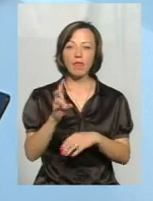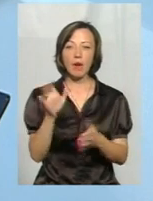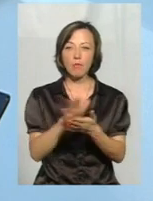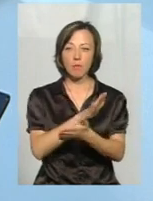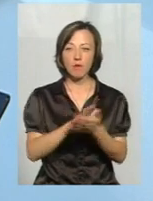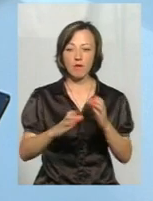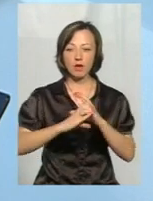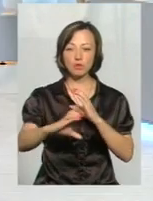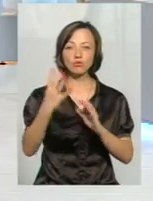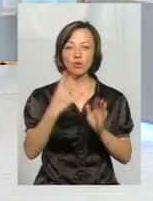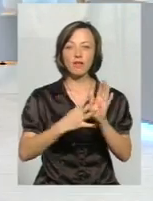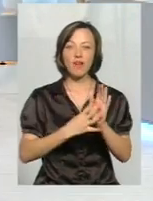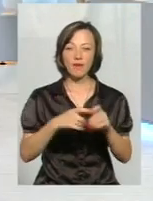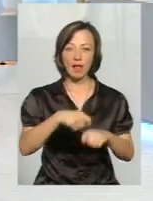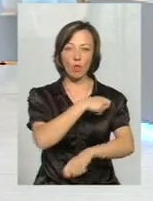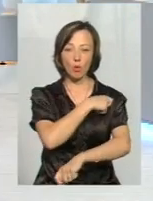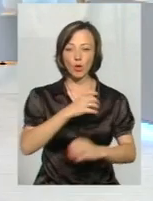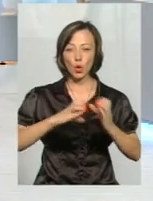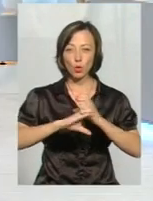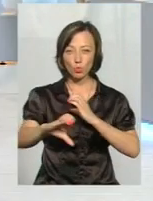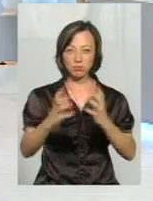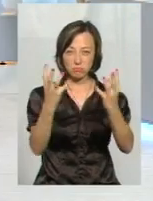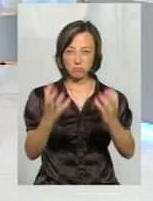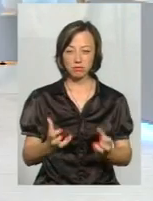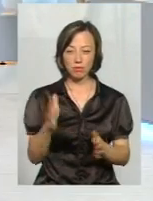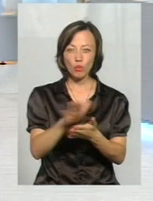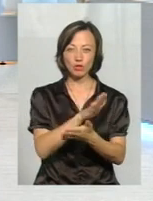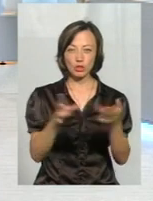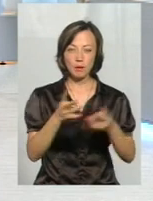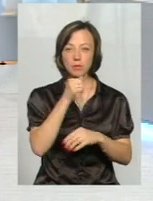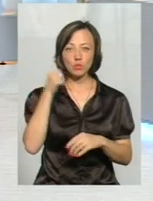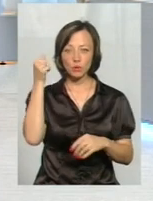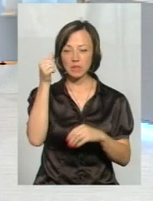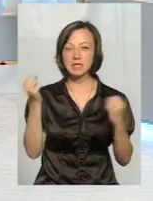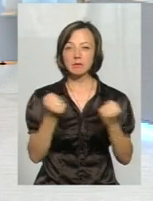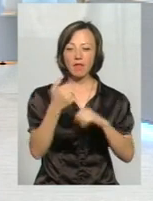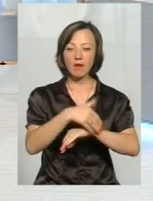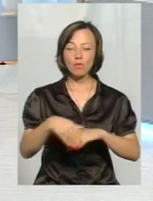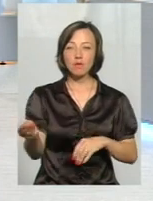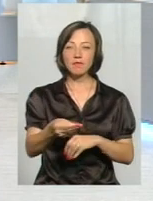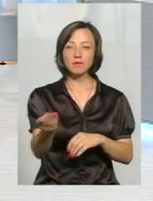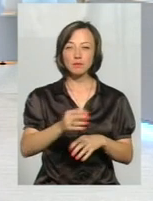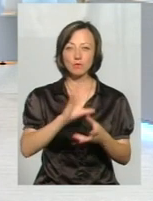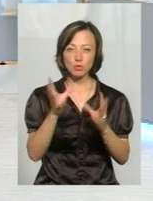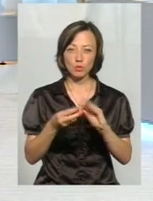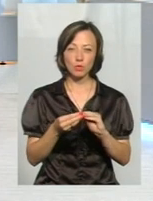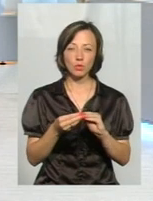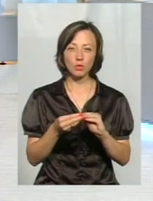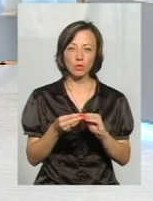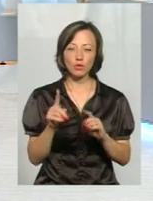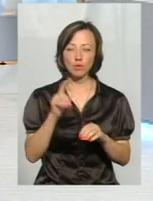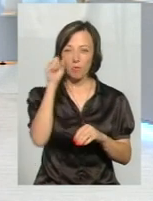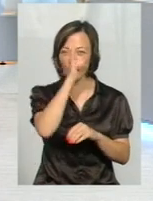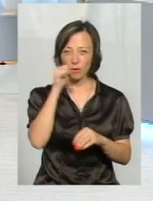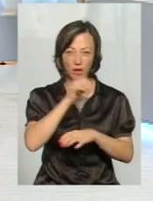кілометрів трубопроводів. Значить, і щорічно зимою, от минулою зимою, ми висипали на вуличну дорожну мережу для